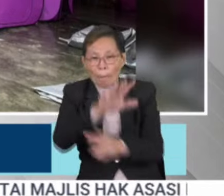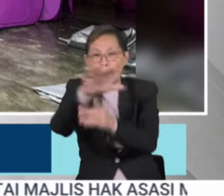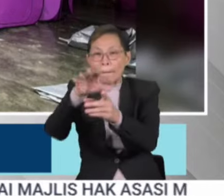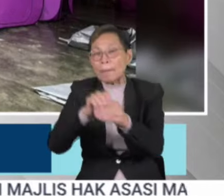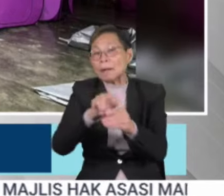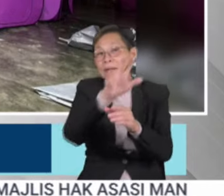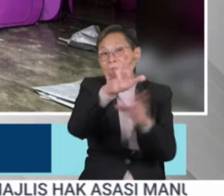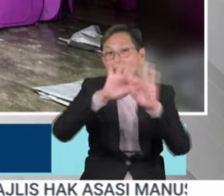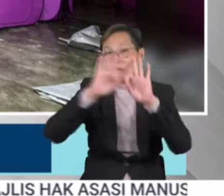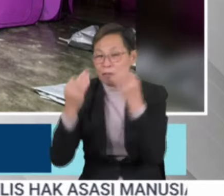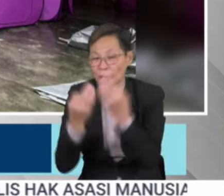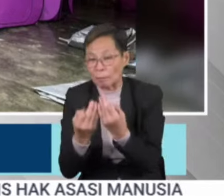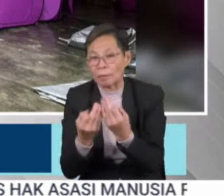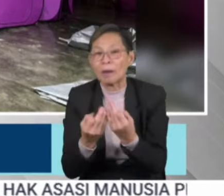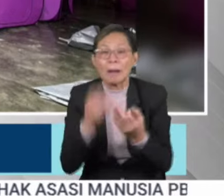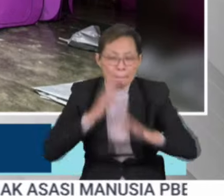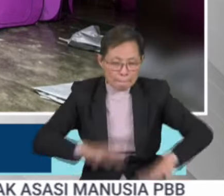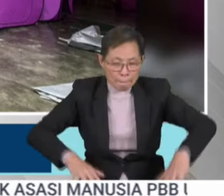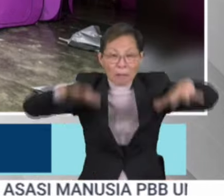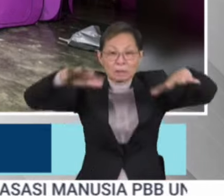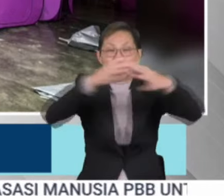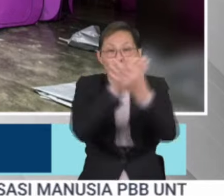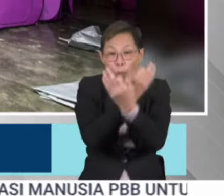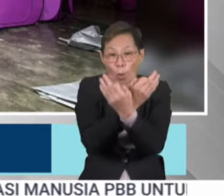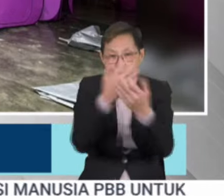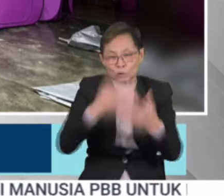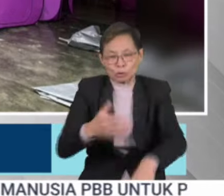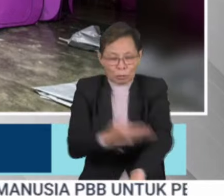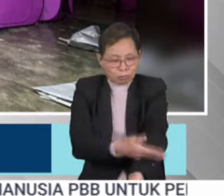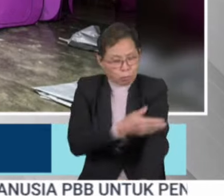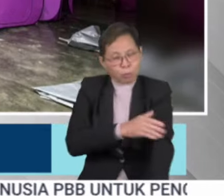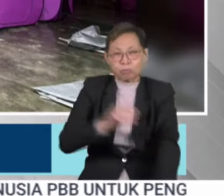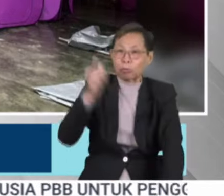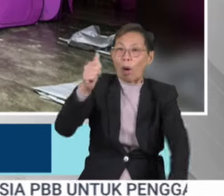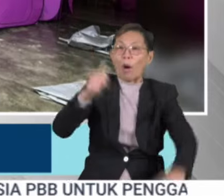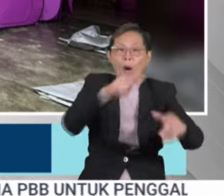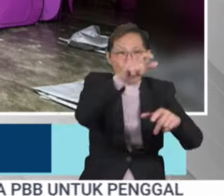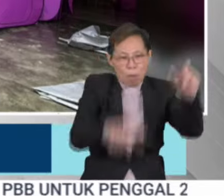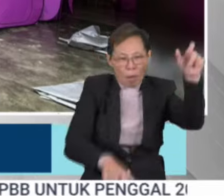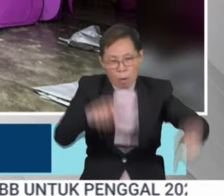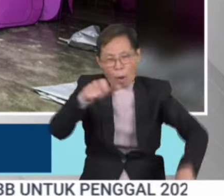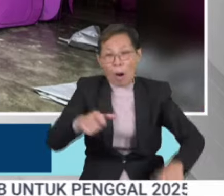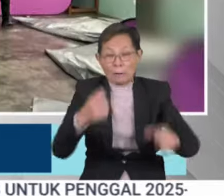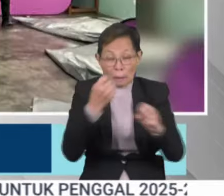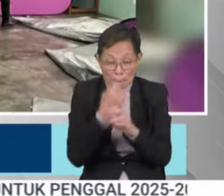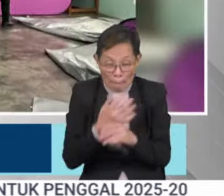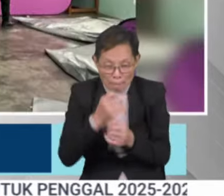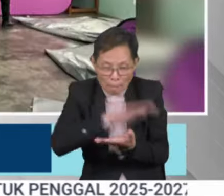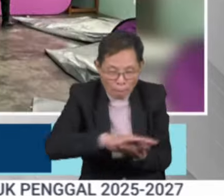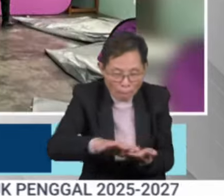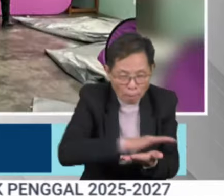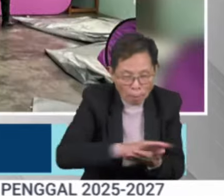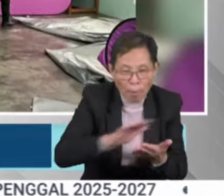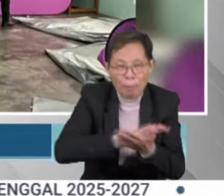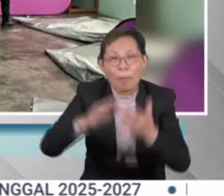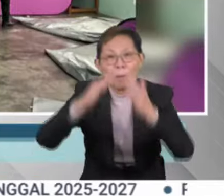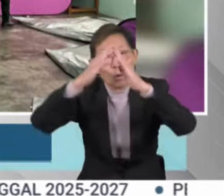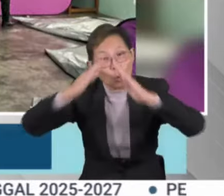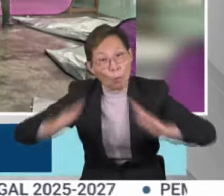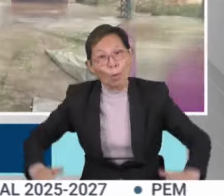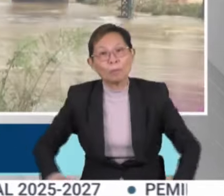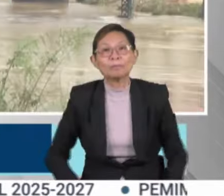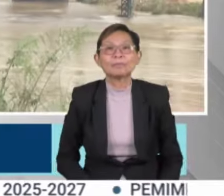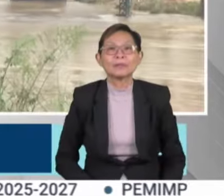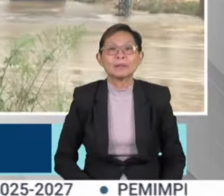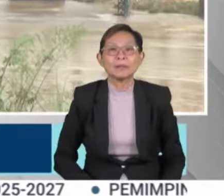melibatkan 3 keluarga. Situasi banjir di Kluang yang telah pulih menyaksikan penduduk giat membersihkan kediaman.